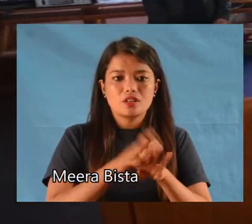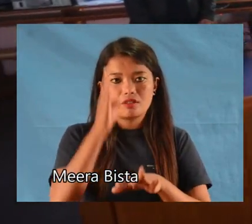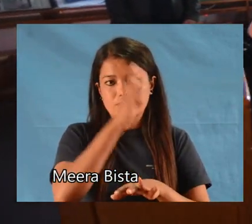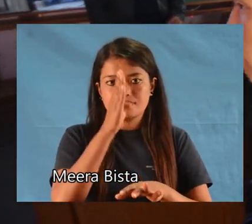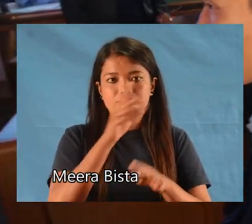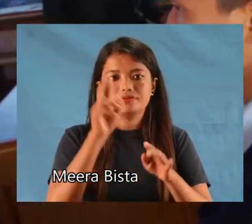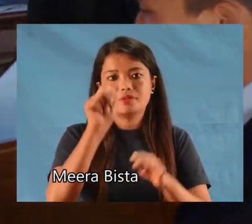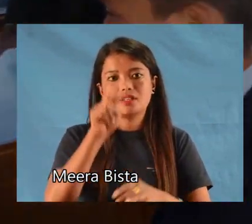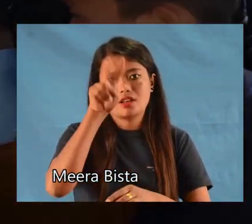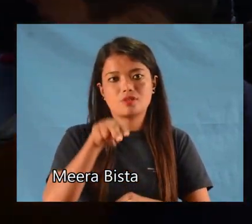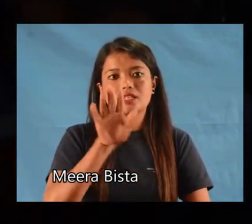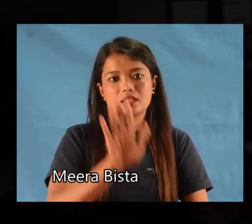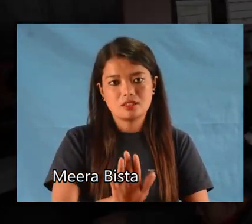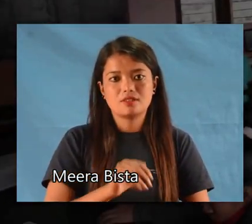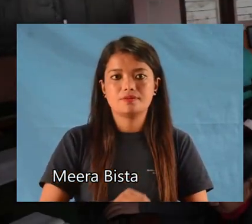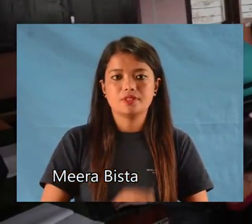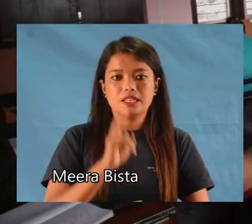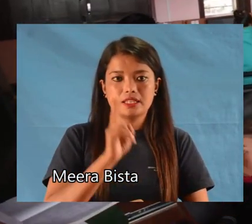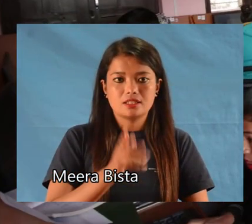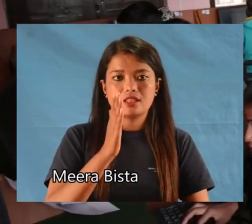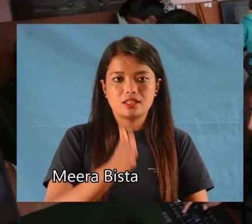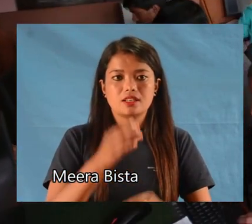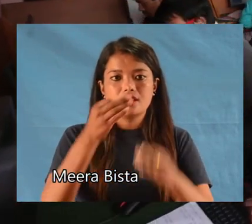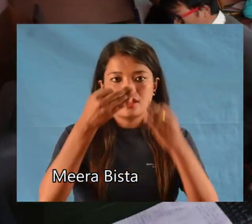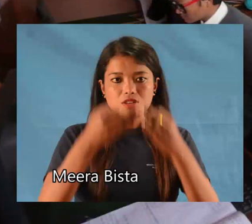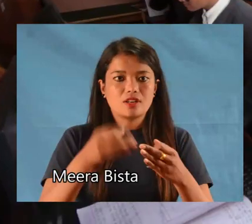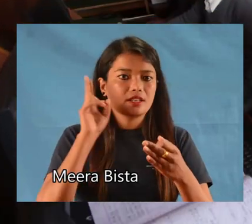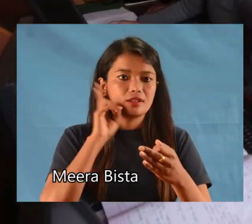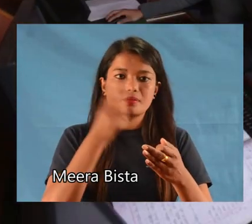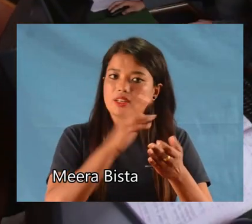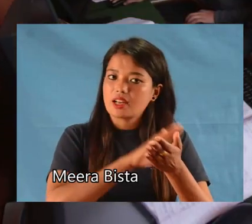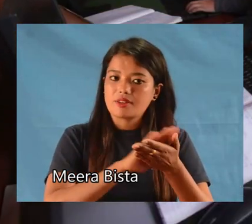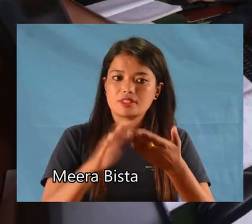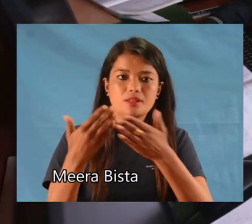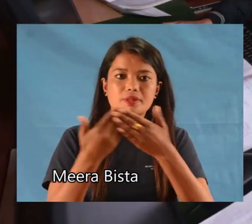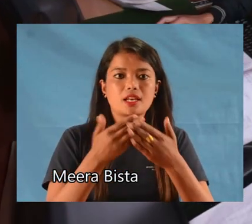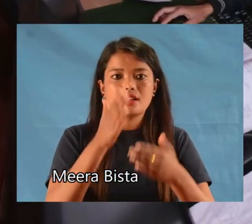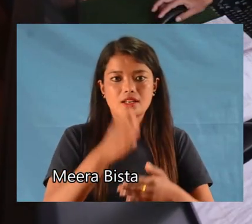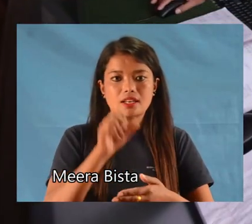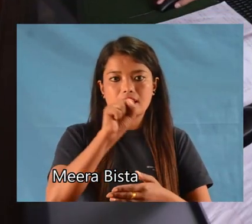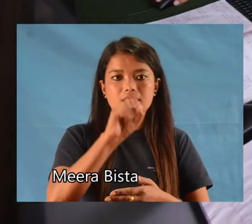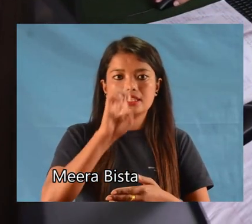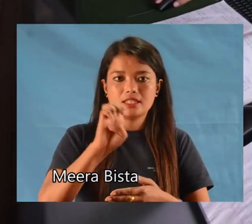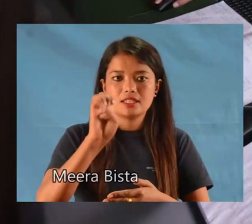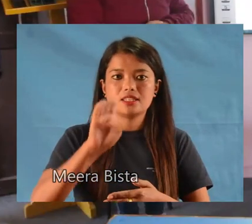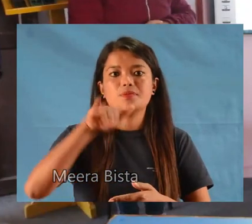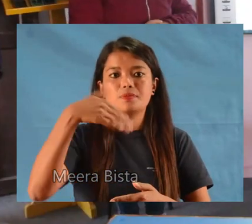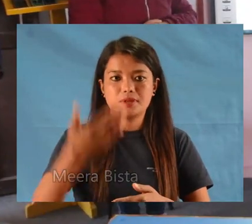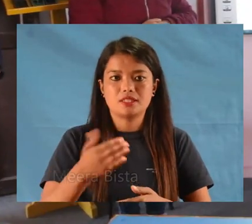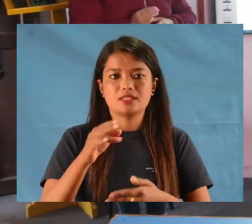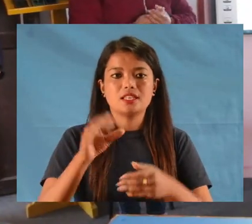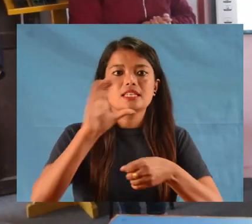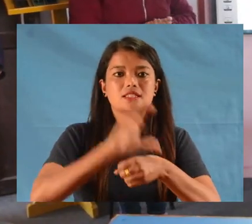हरु अलपत्र पर्णे अवस्थाचा चा तेसाईले, धहलागेरी बहिरा आवाशे विद्यालायले, SEE पस्चात,